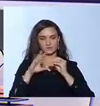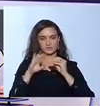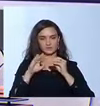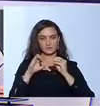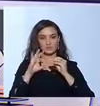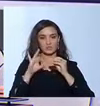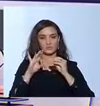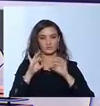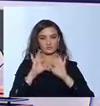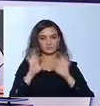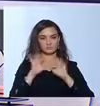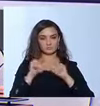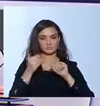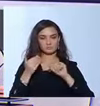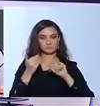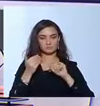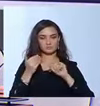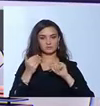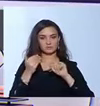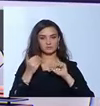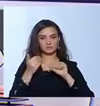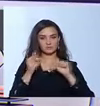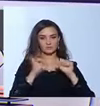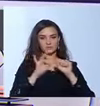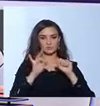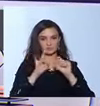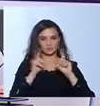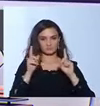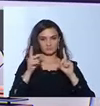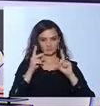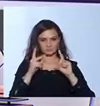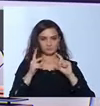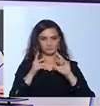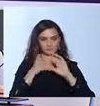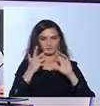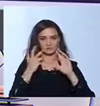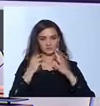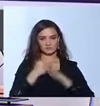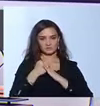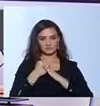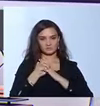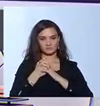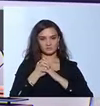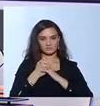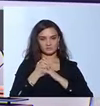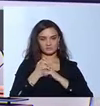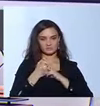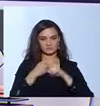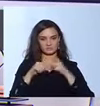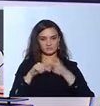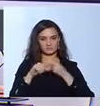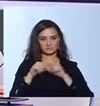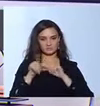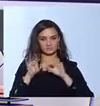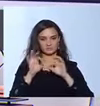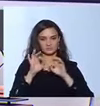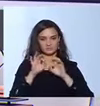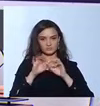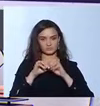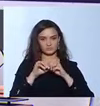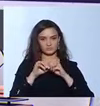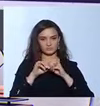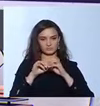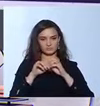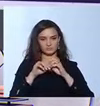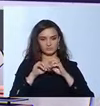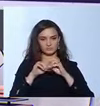მაკამ. მისი ნორმები განსაზრულია და ნუ ვიცით 300-მდეა ზედაზღვარი. ეს არის ნორმები რეპროდუქტოლოგისთვის,